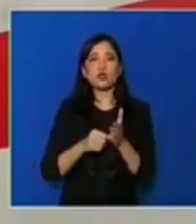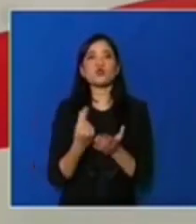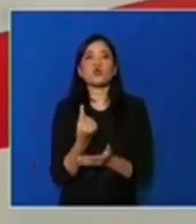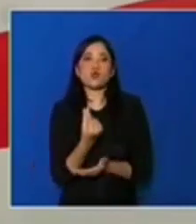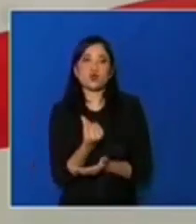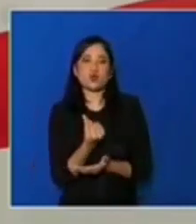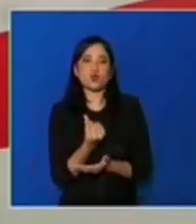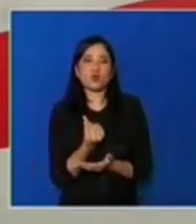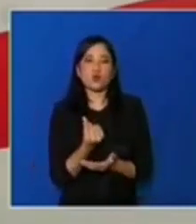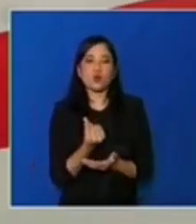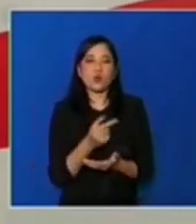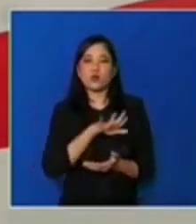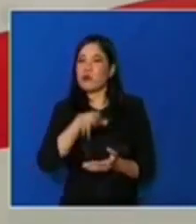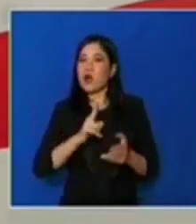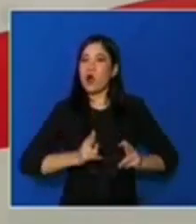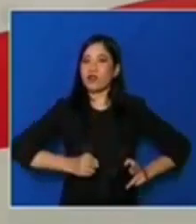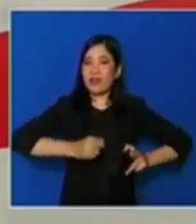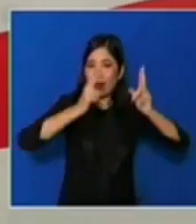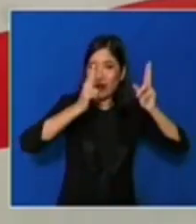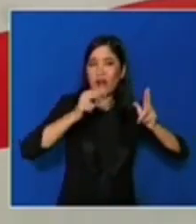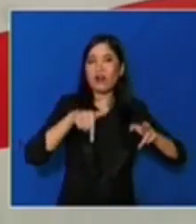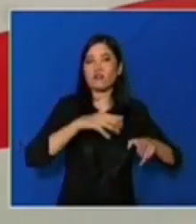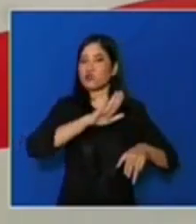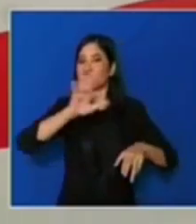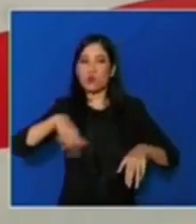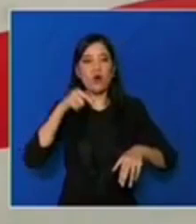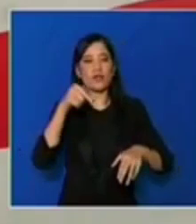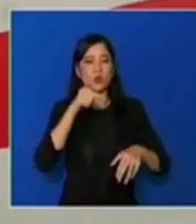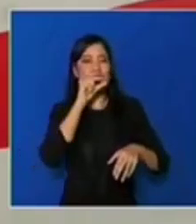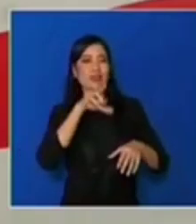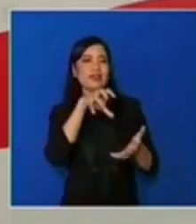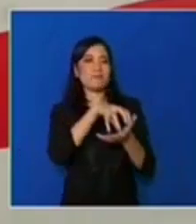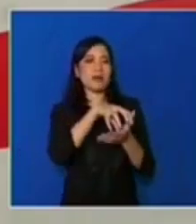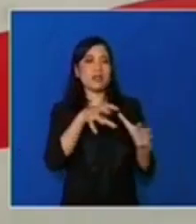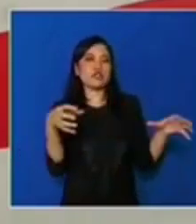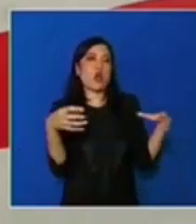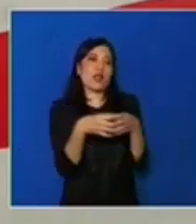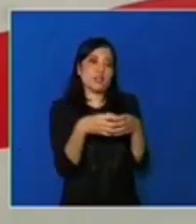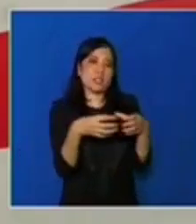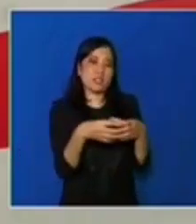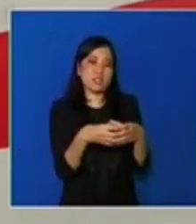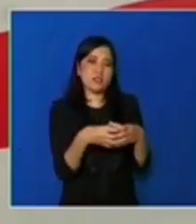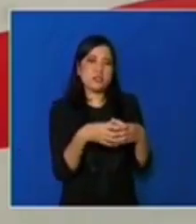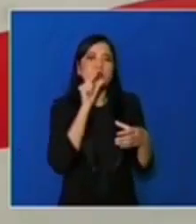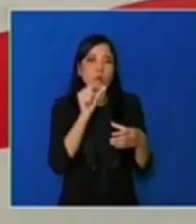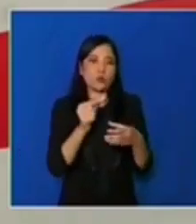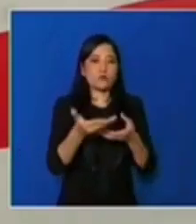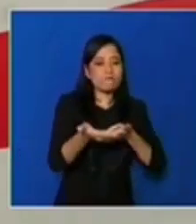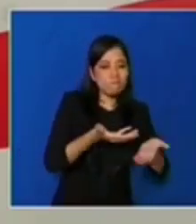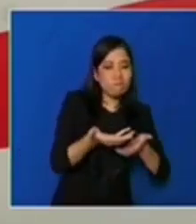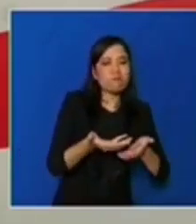penggunaan hotel yang seluruhnya nanti akan digunakan sebagai ruang isolasi rumah sakit untuk penanganan